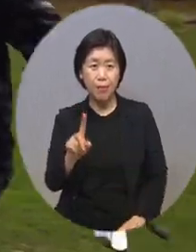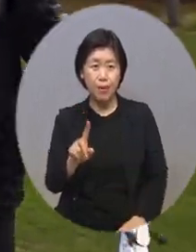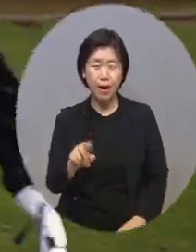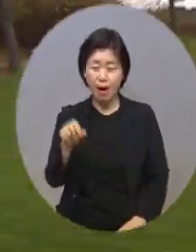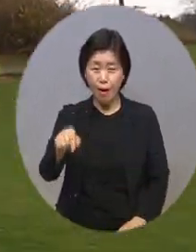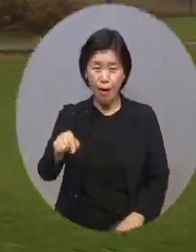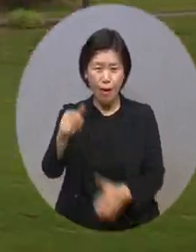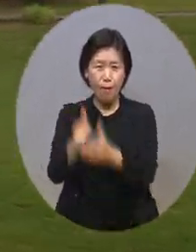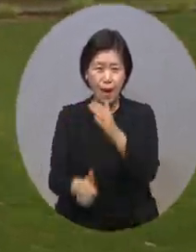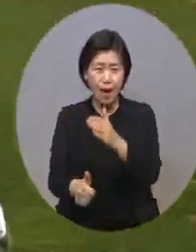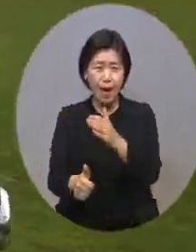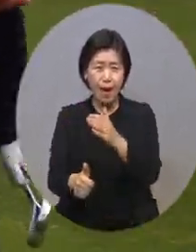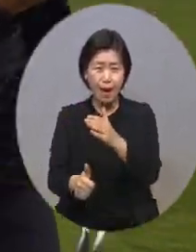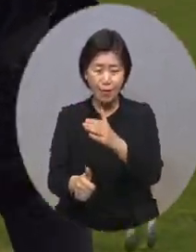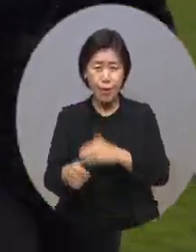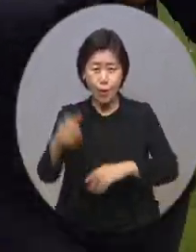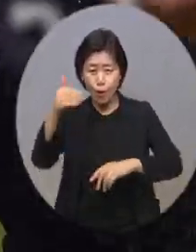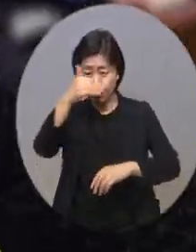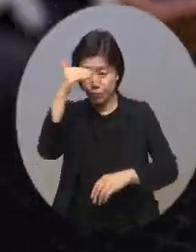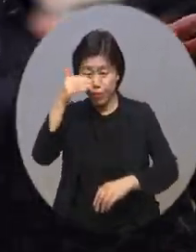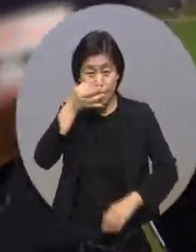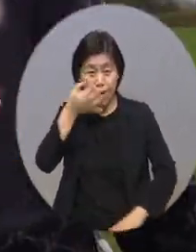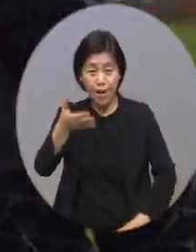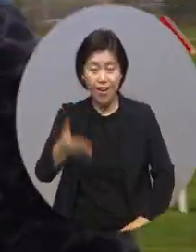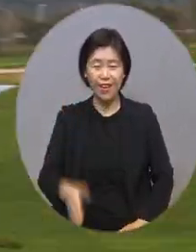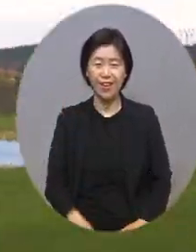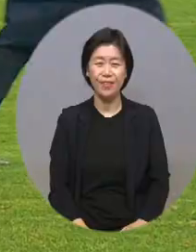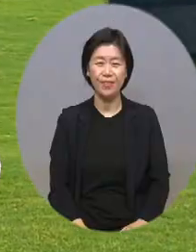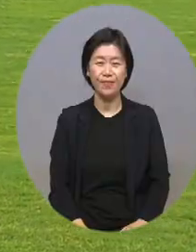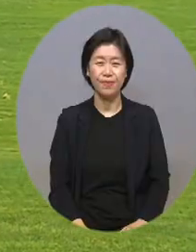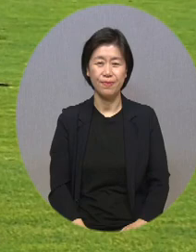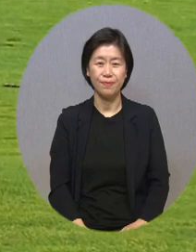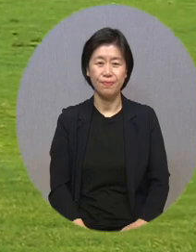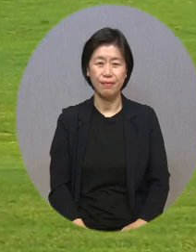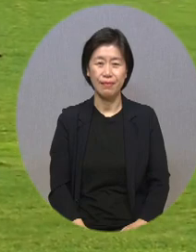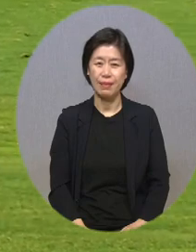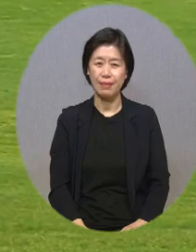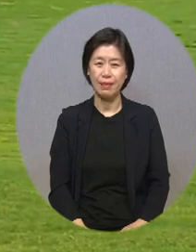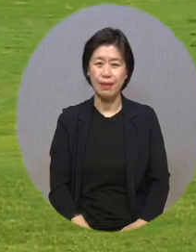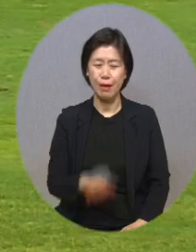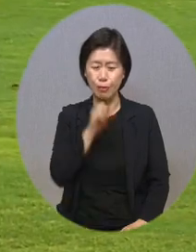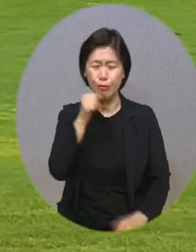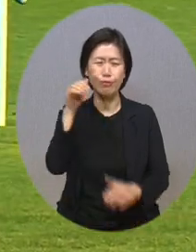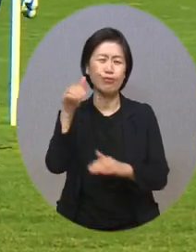먹으러 가실게요. 하연아가 아니라 저건 것 같아. 하양 평준화.